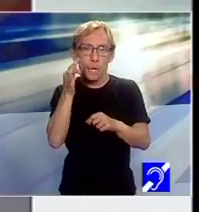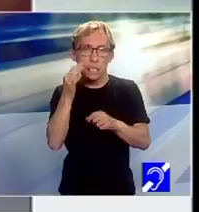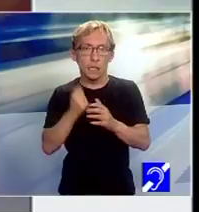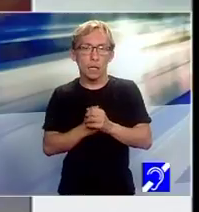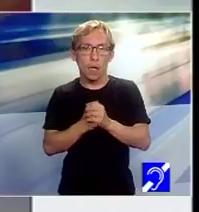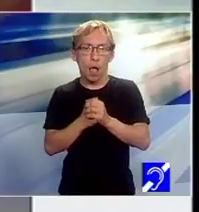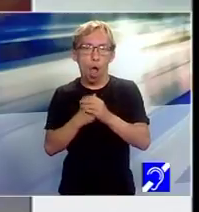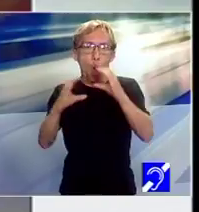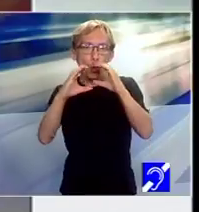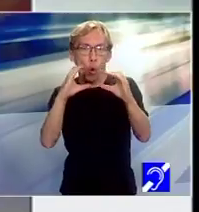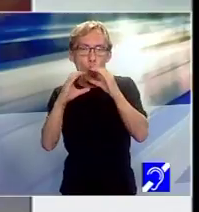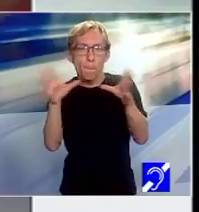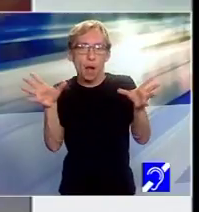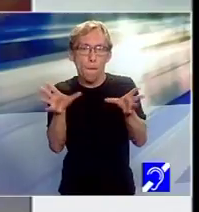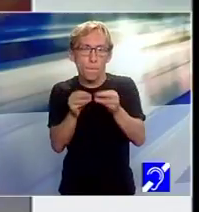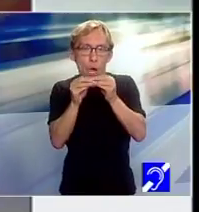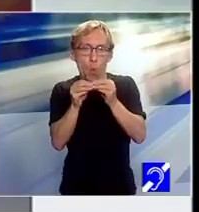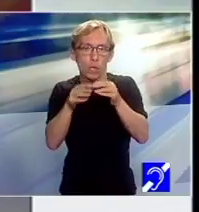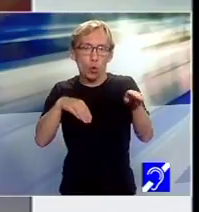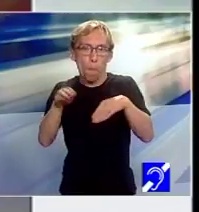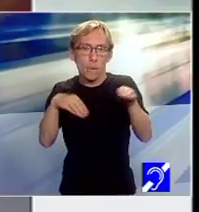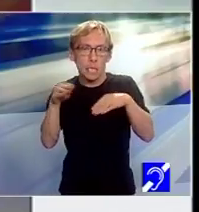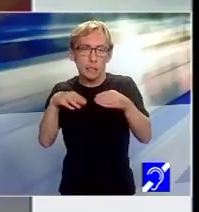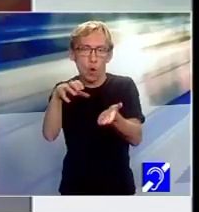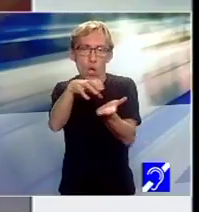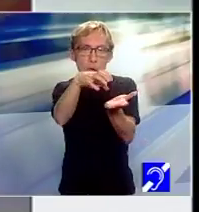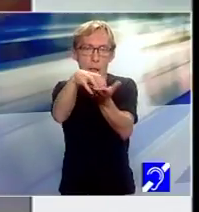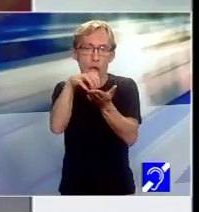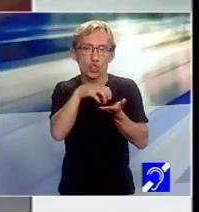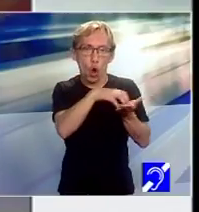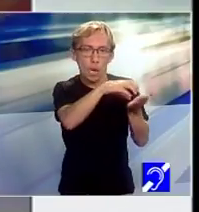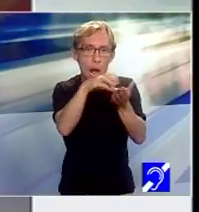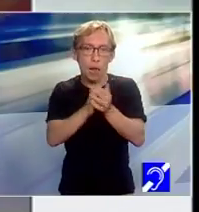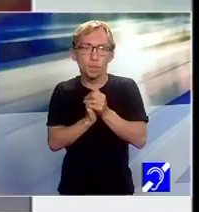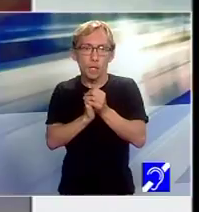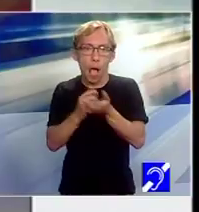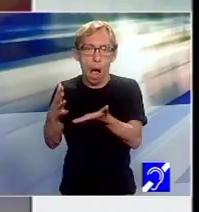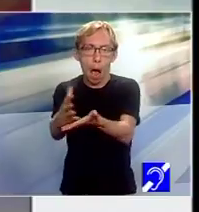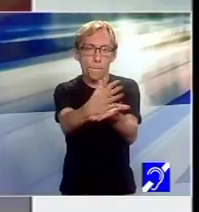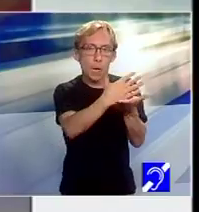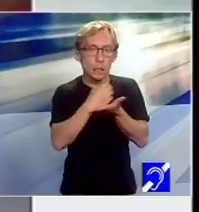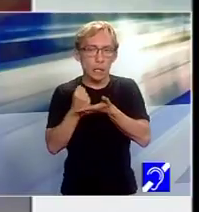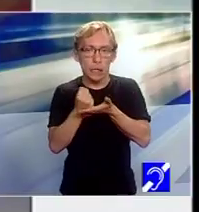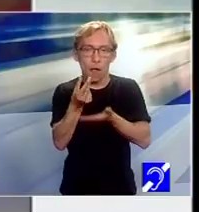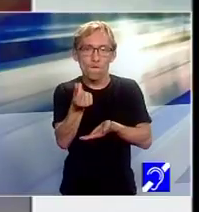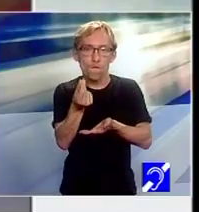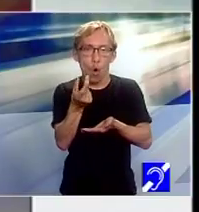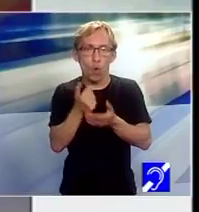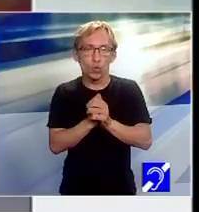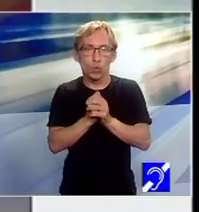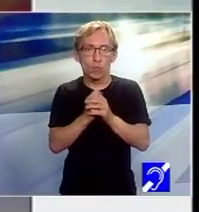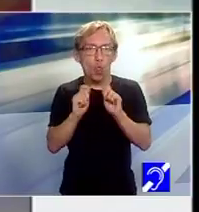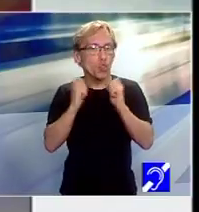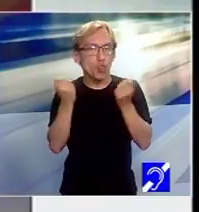în colaborare cu Ministerul Dezvoltării Regionale. Deci, am atras fonduri din tot ce am